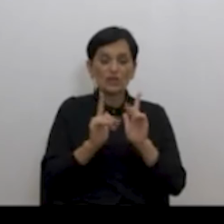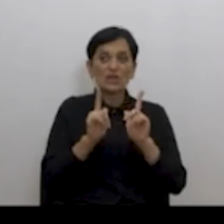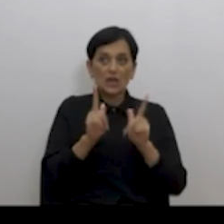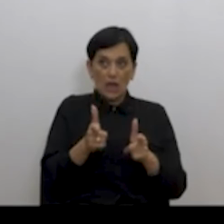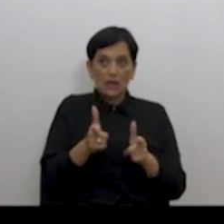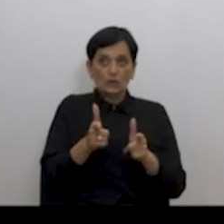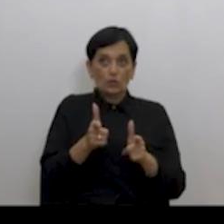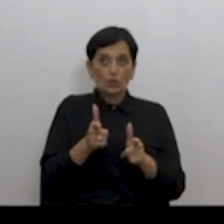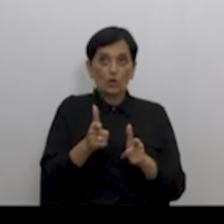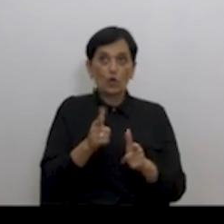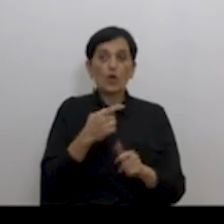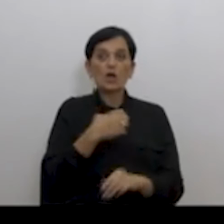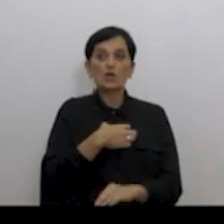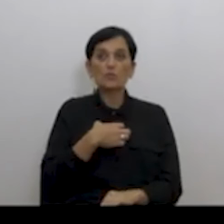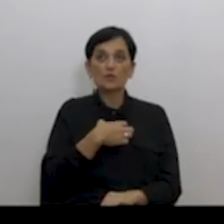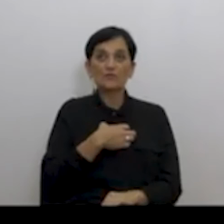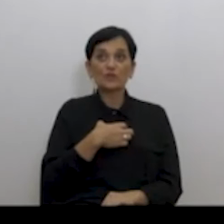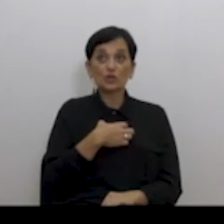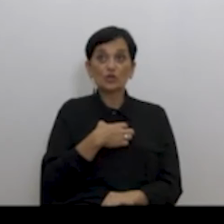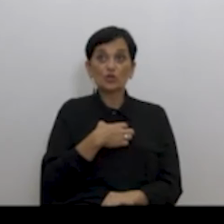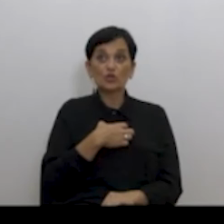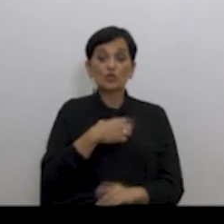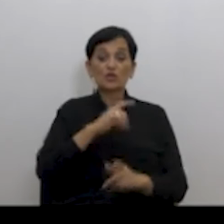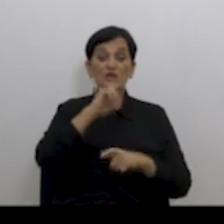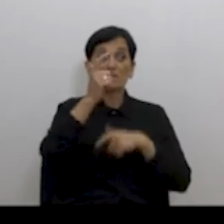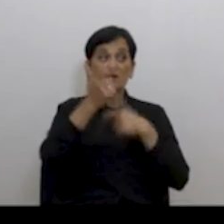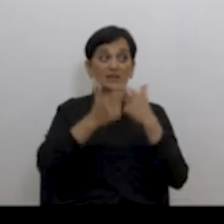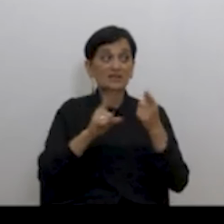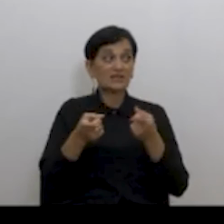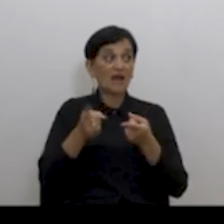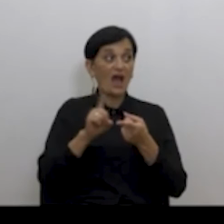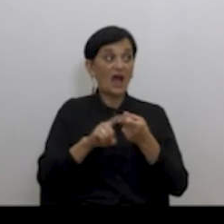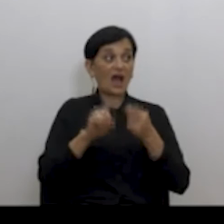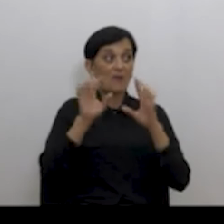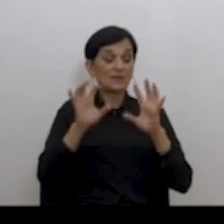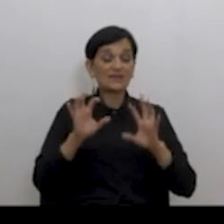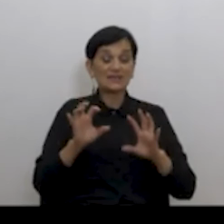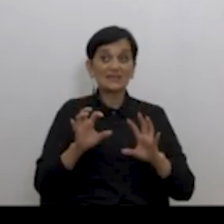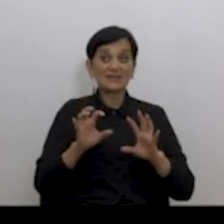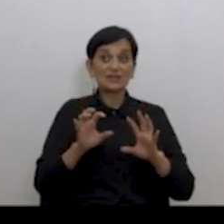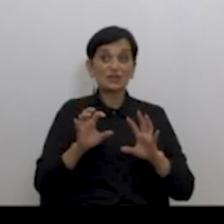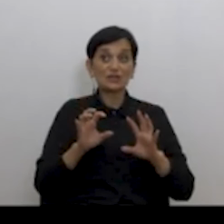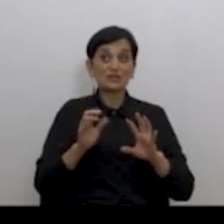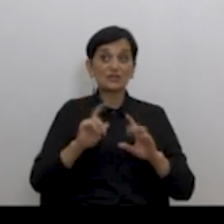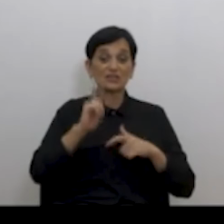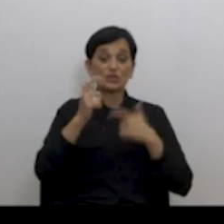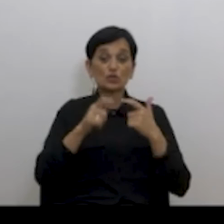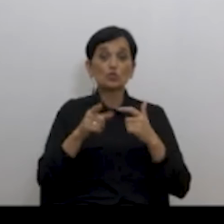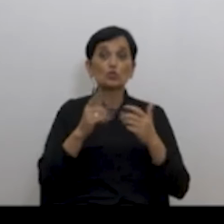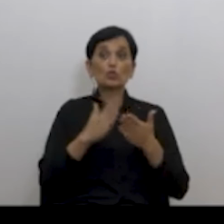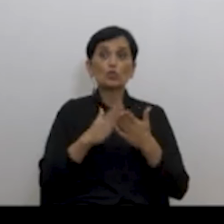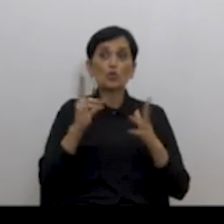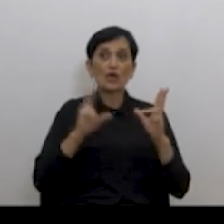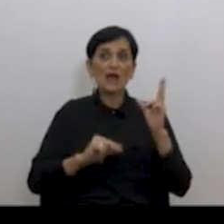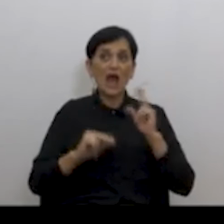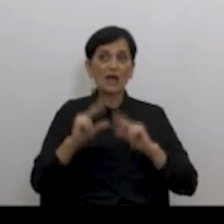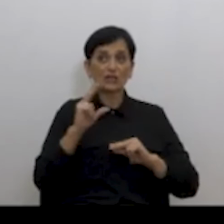ყველაფერში, რომ მნიშვნელოვანი არის და მთას რაც შეეხება და მთის კანონს რაც შეეხება, რომელიც სწორედ იმისთვის არის გათვალისწინებული,